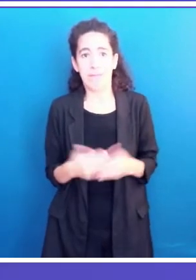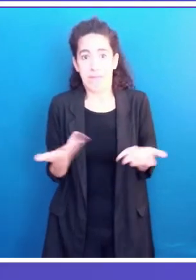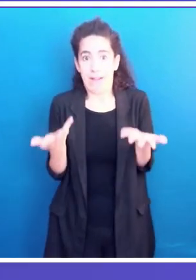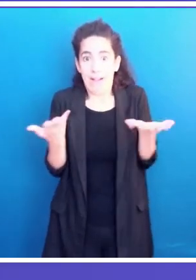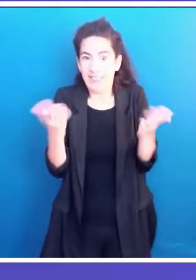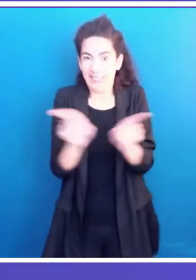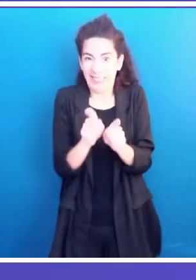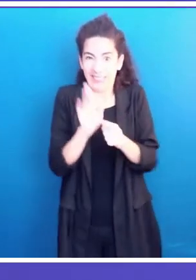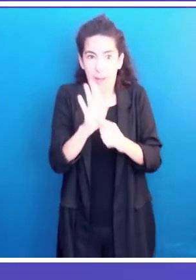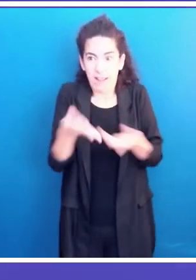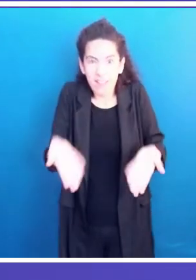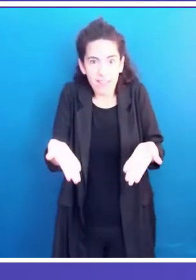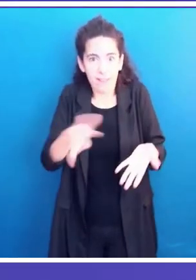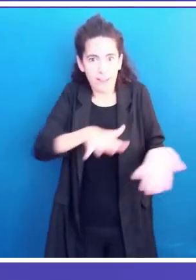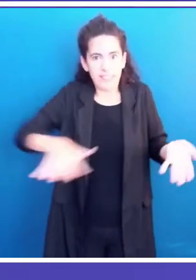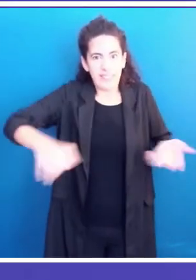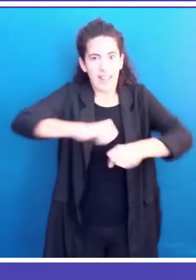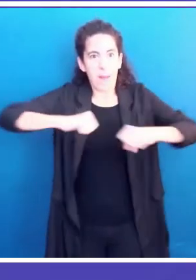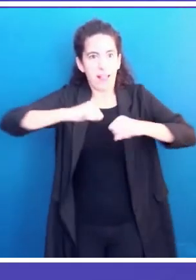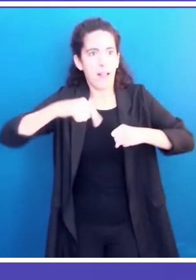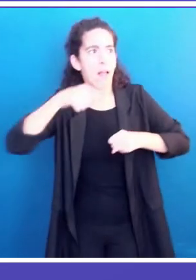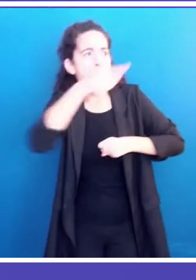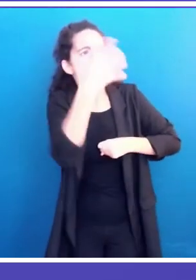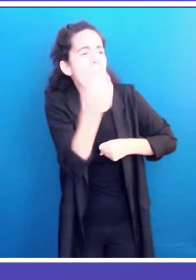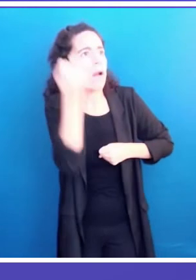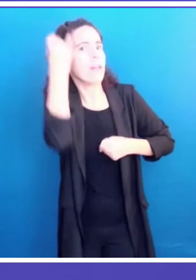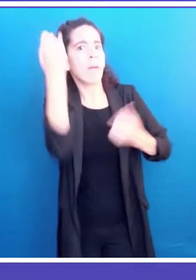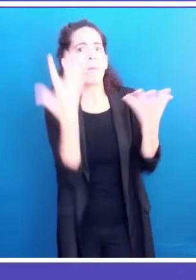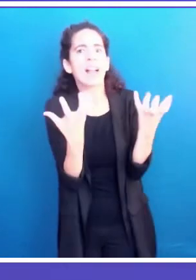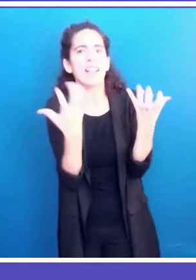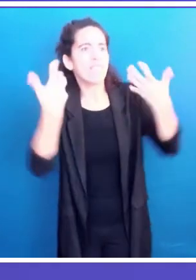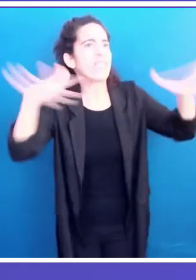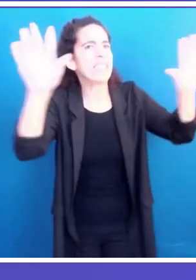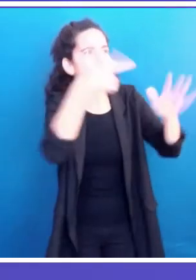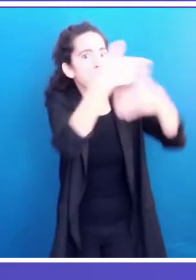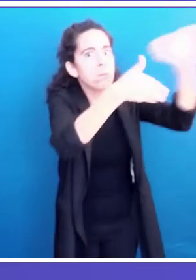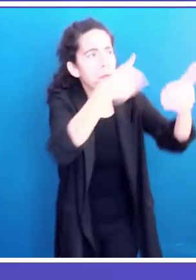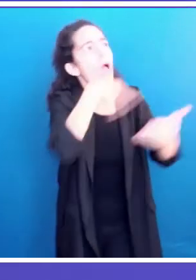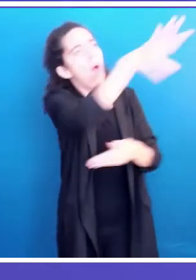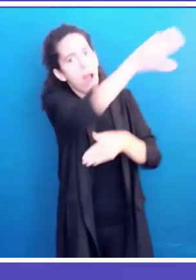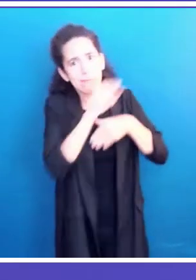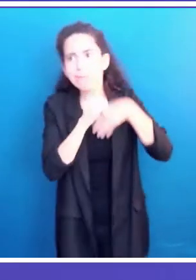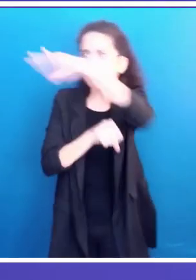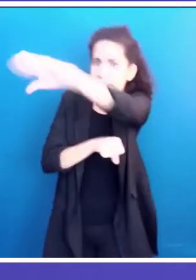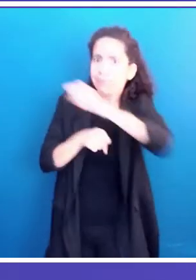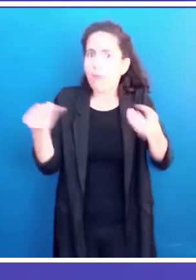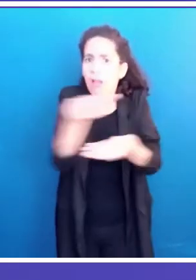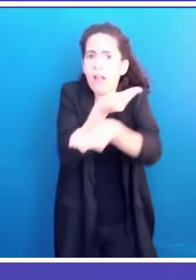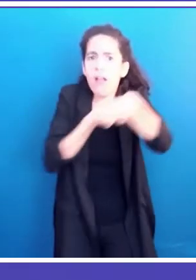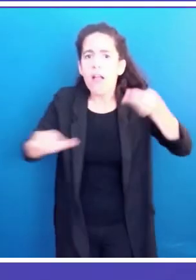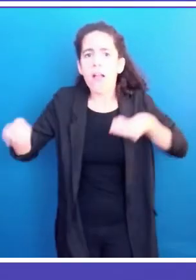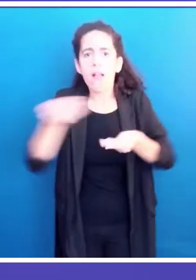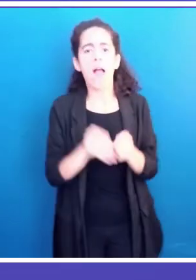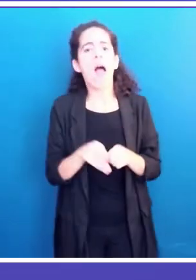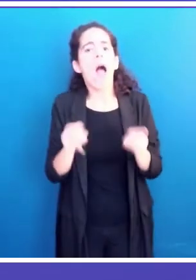الاستراتيجية. هذا مهم، علينا أن نؤمن المساحات لتبادل الممارسات الجيدة، ومن أجل أيضا